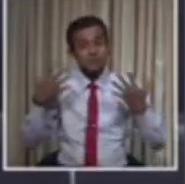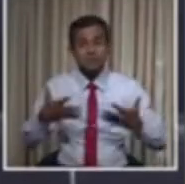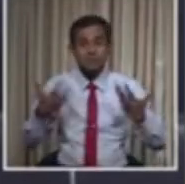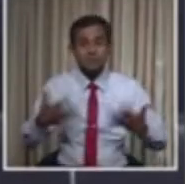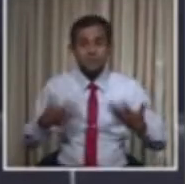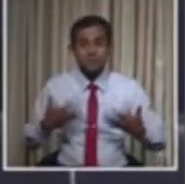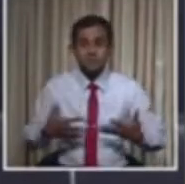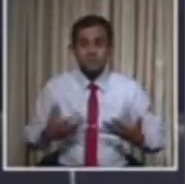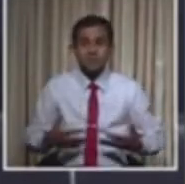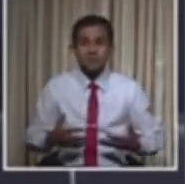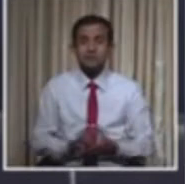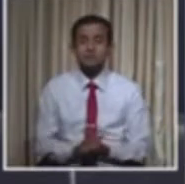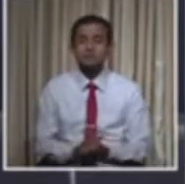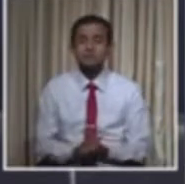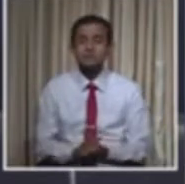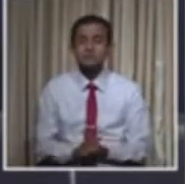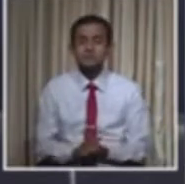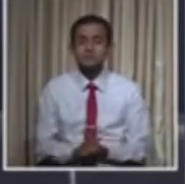honorable leader of the house.